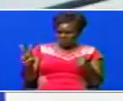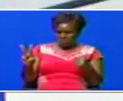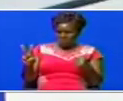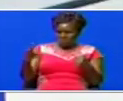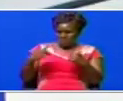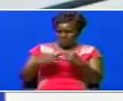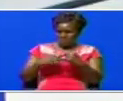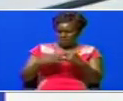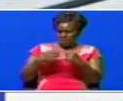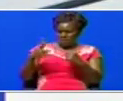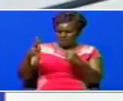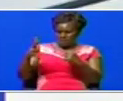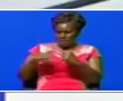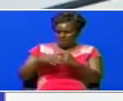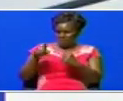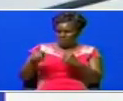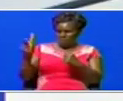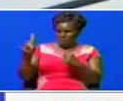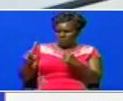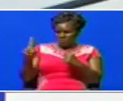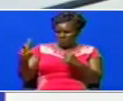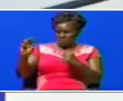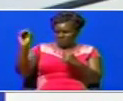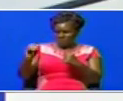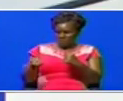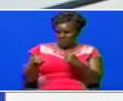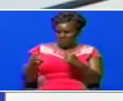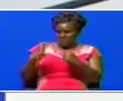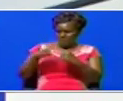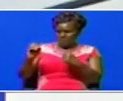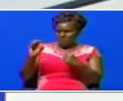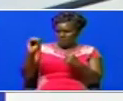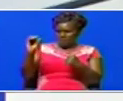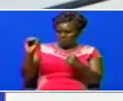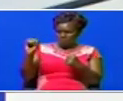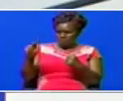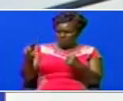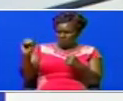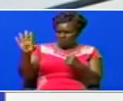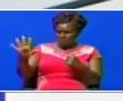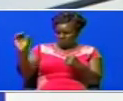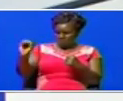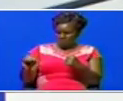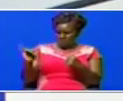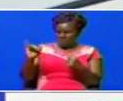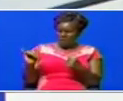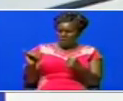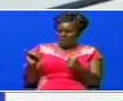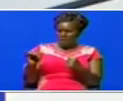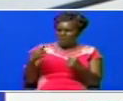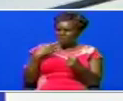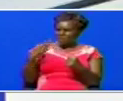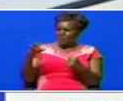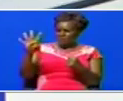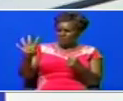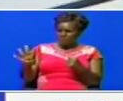177,772, 89.11%. Michael Maura, 90, 0.05%. Joseph Nyaga,